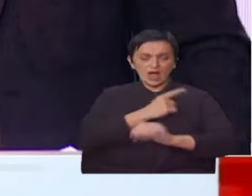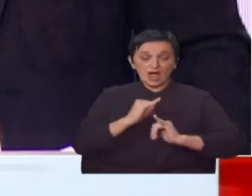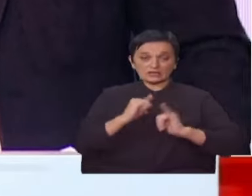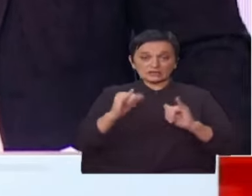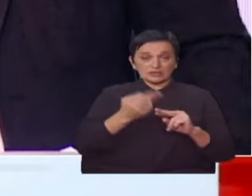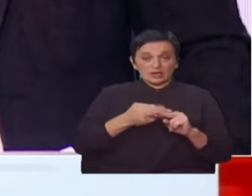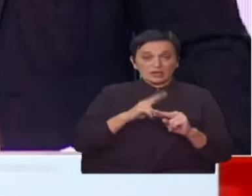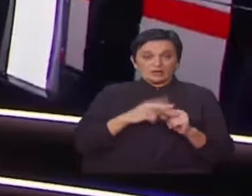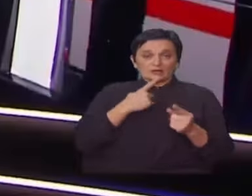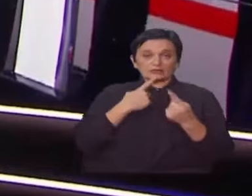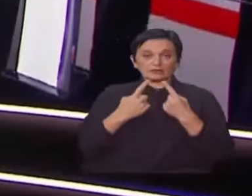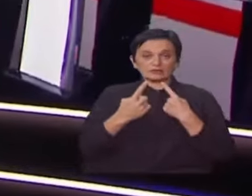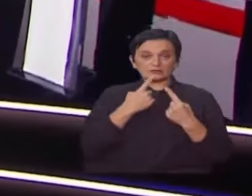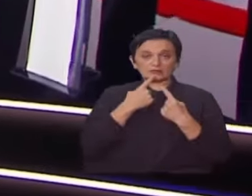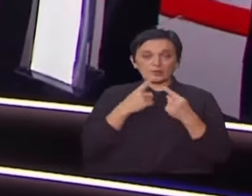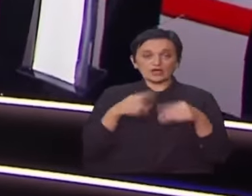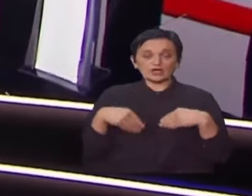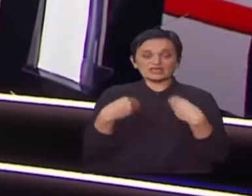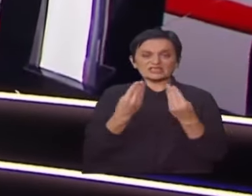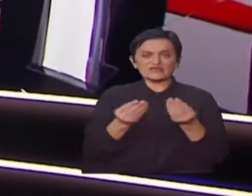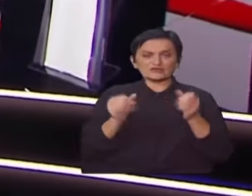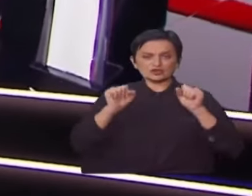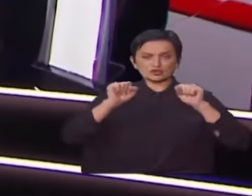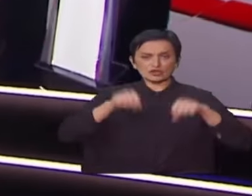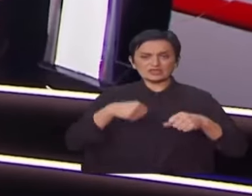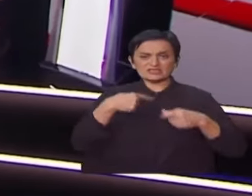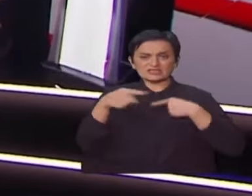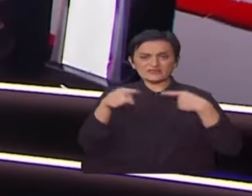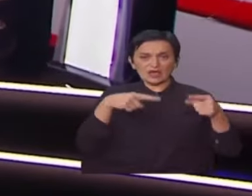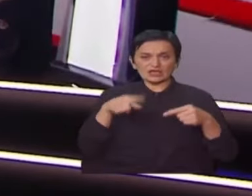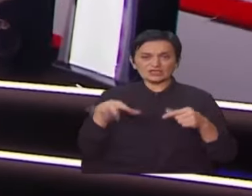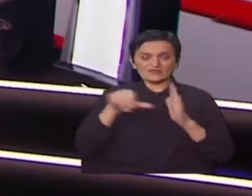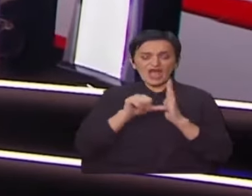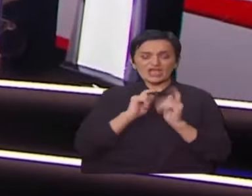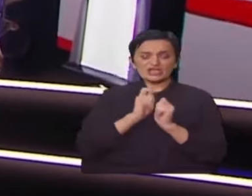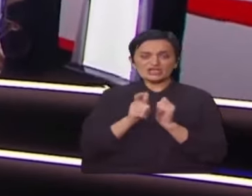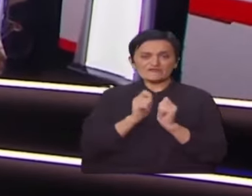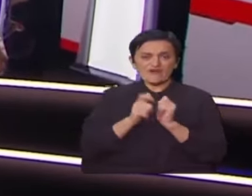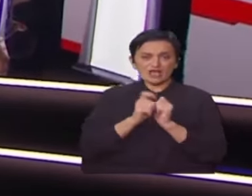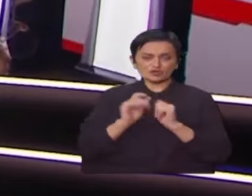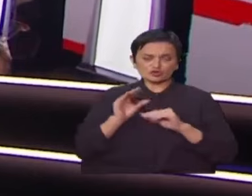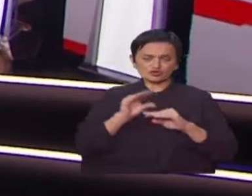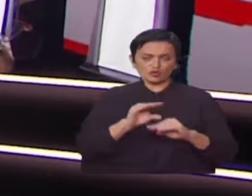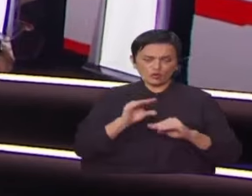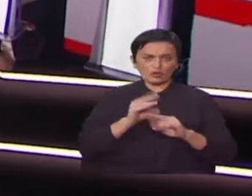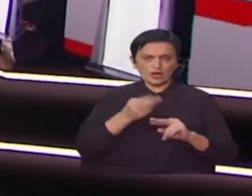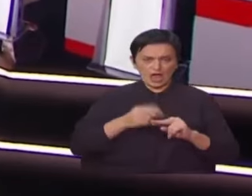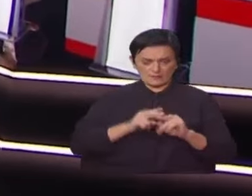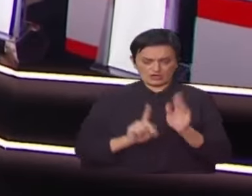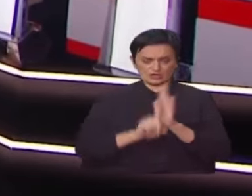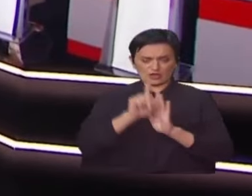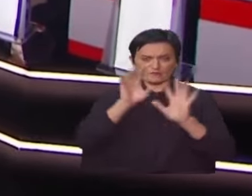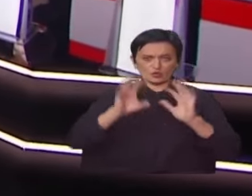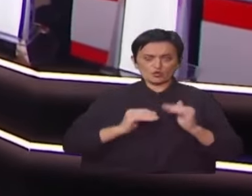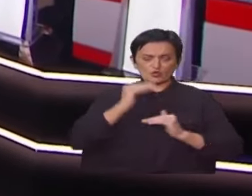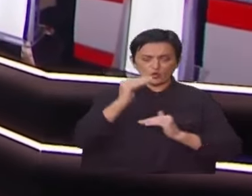არის მოლაპარაკებები, რომელიც იძლევა საშუალებას, რომ სხვადასხვა ქვეყნის ინვესტორები შემოვიდნენ. ამისთვის დავიწყეთ და ჩვენ